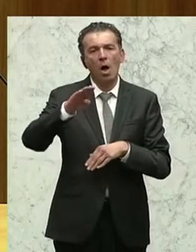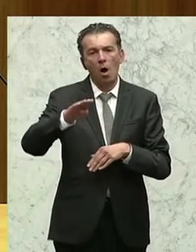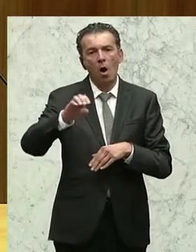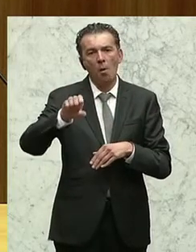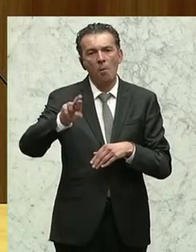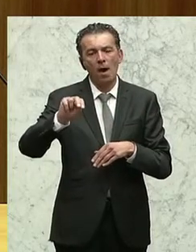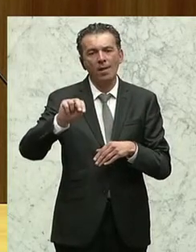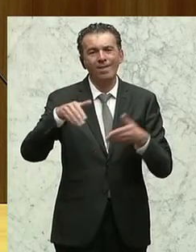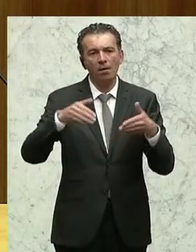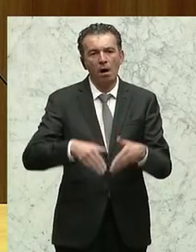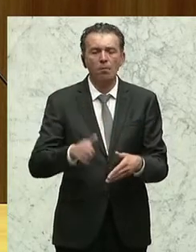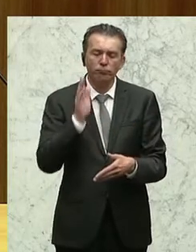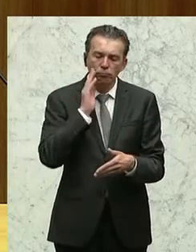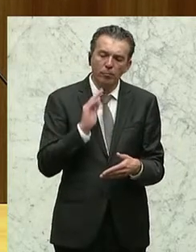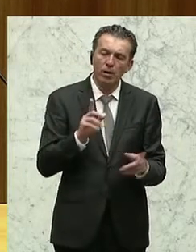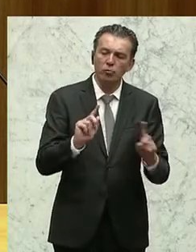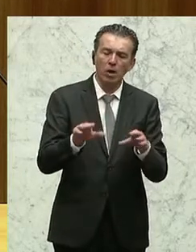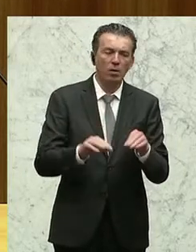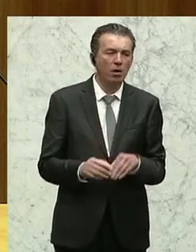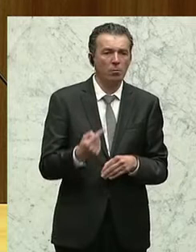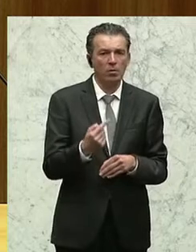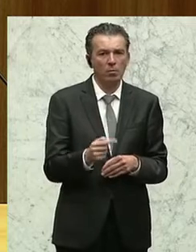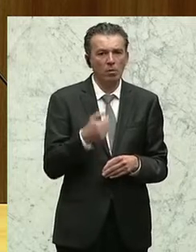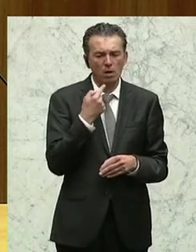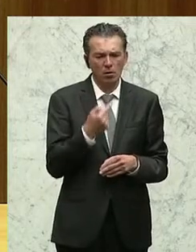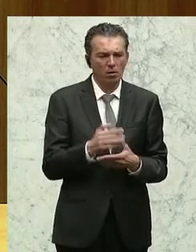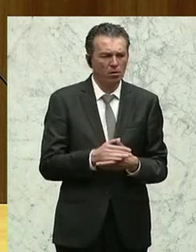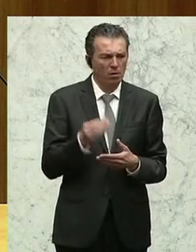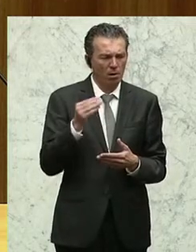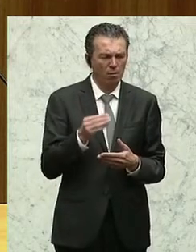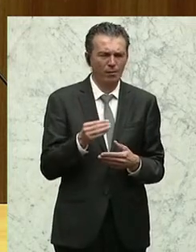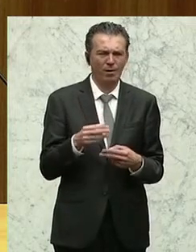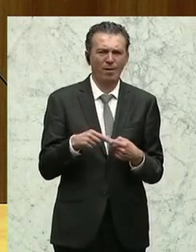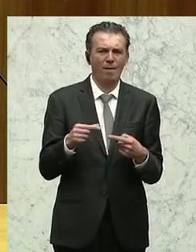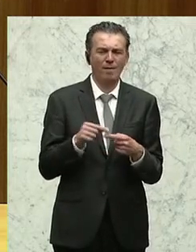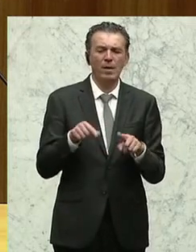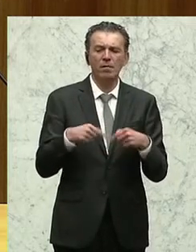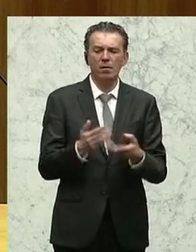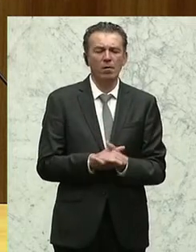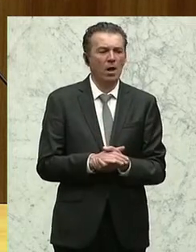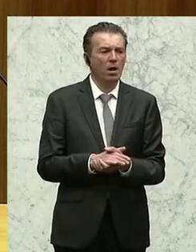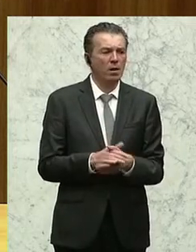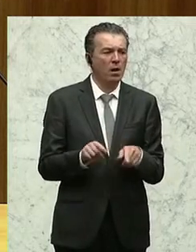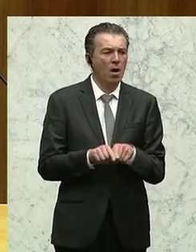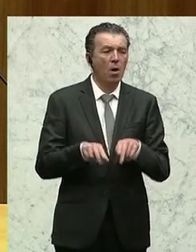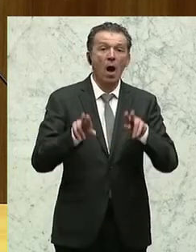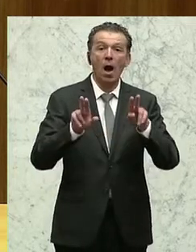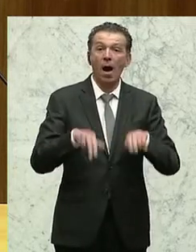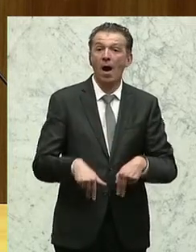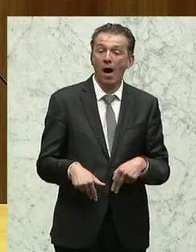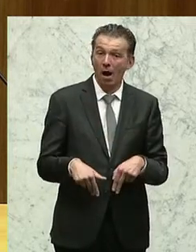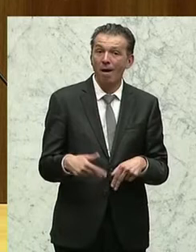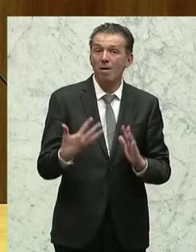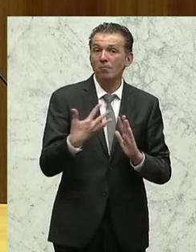eine Stellungnahme gebeten. Er hat zuerst geglaubt, das sei ein Scherz, hat aber dann sogar ein